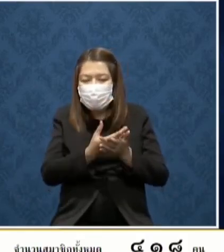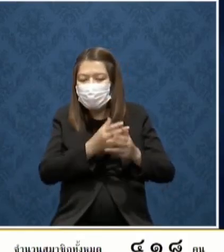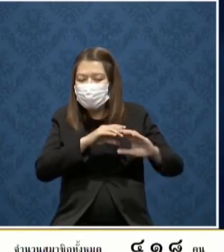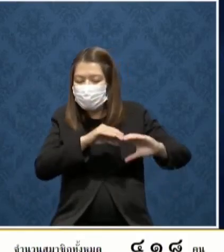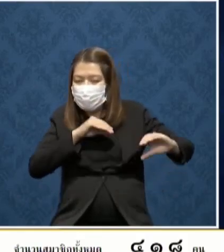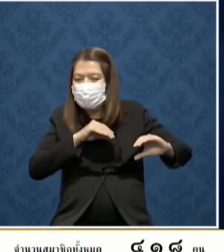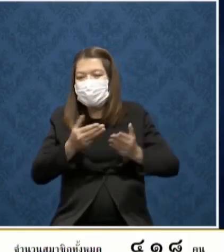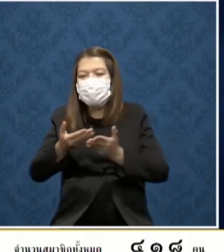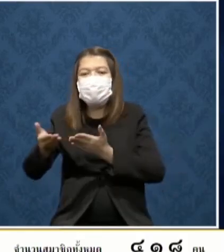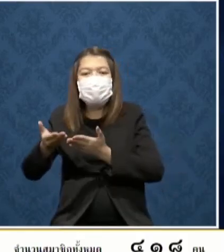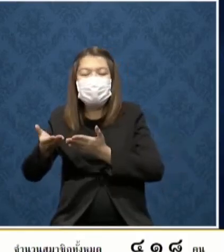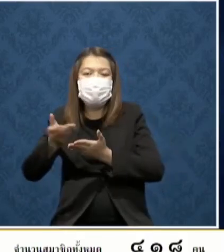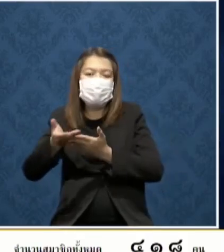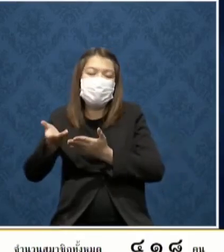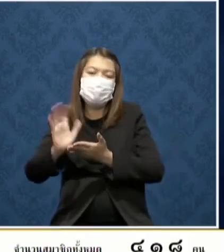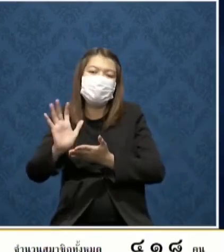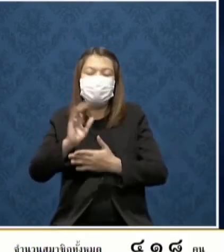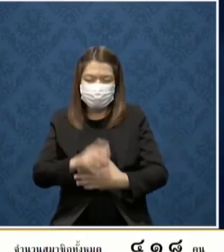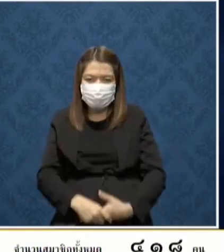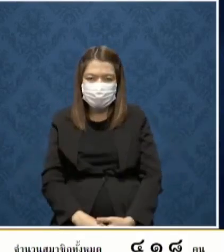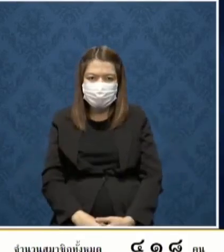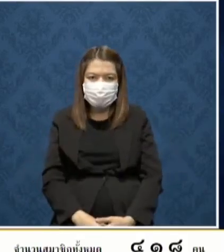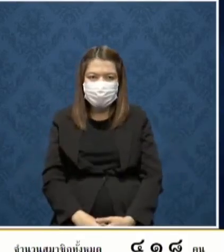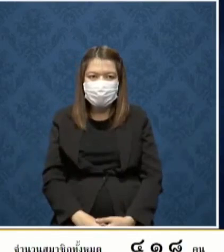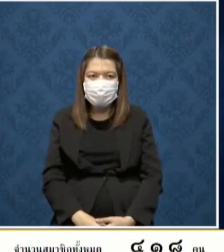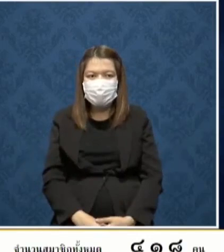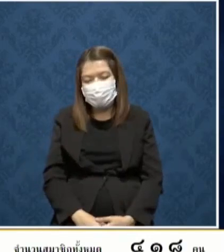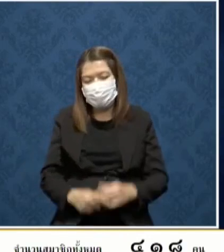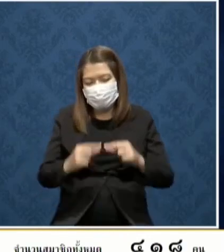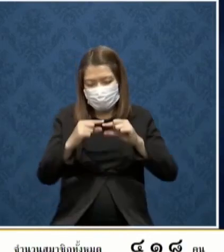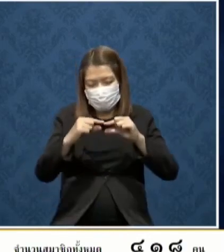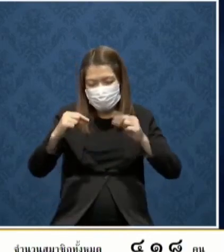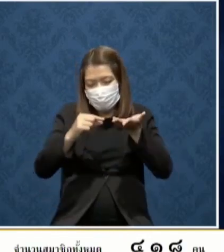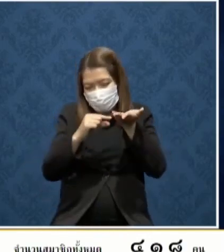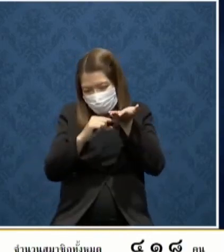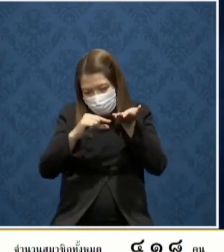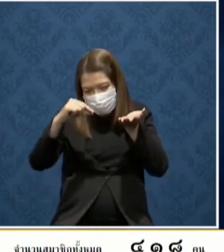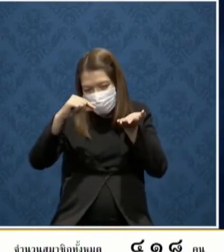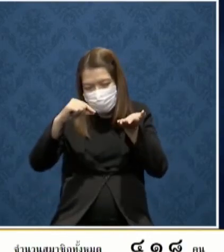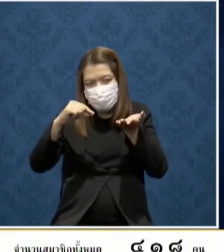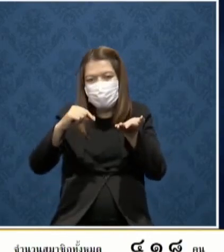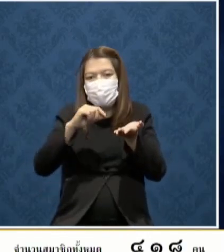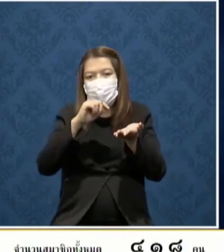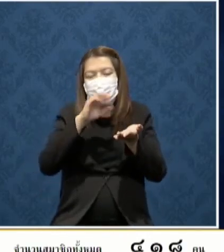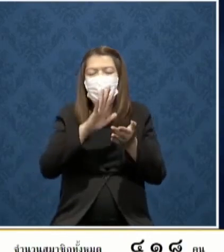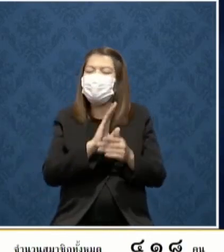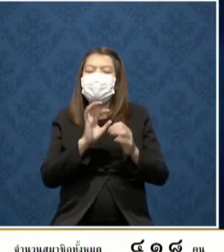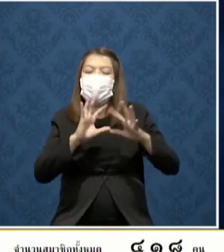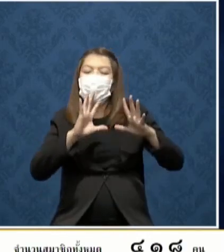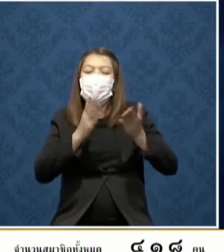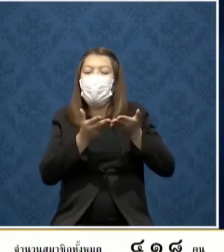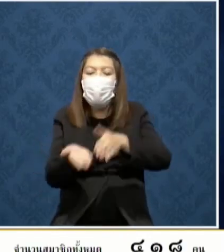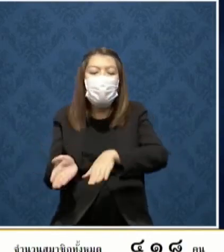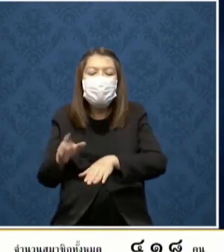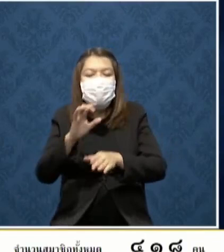ประการที่สองนะครับ พอรอพยายามจะชี้แงวาการไมมีขีบกนโครงไม่ได้มผลทำใหเหอล่มแตผมถามว่